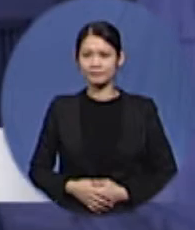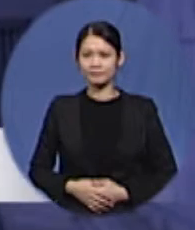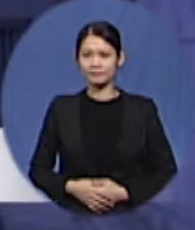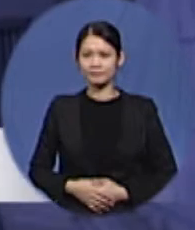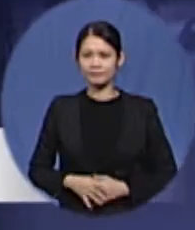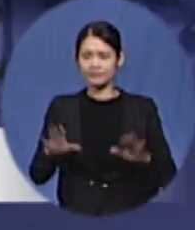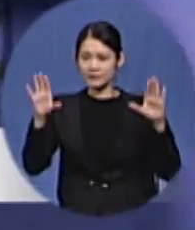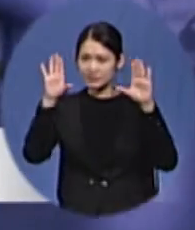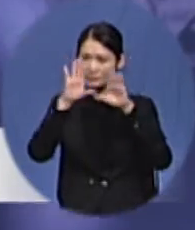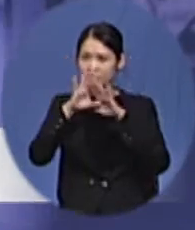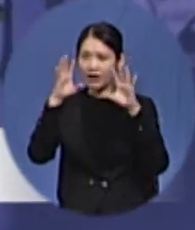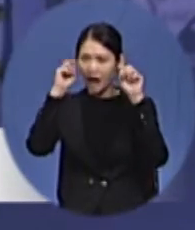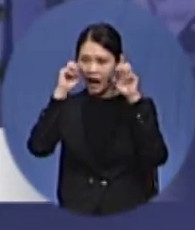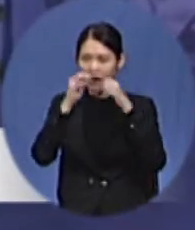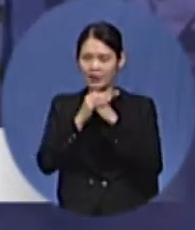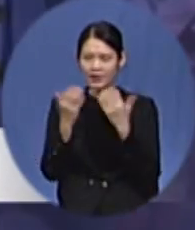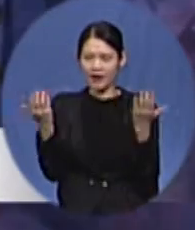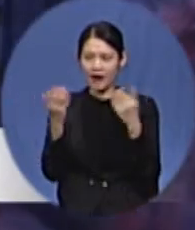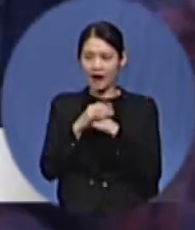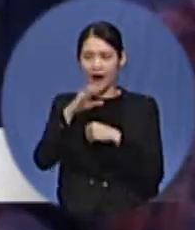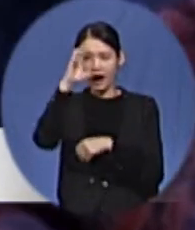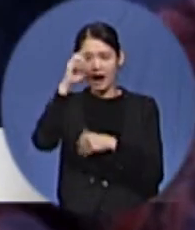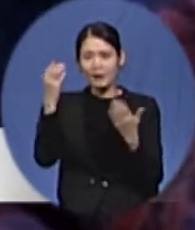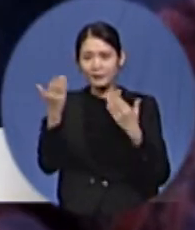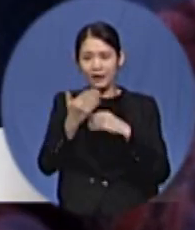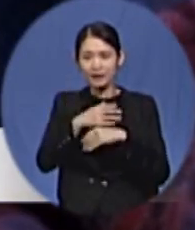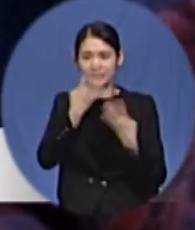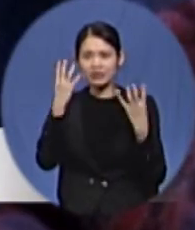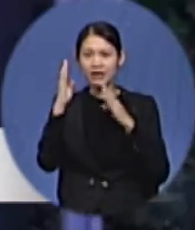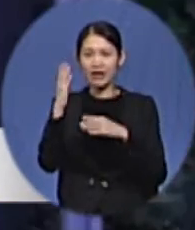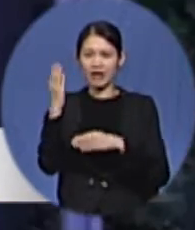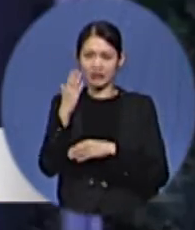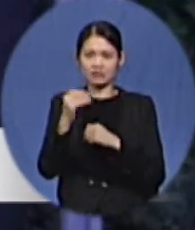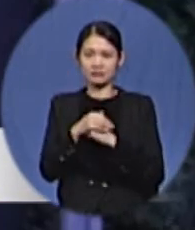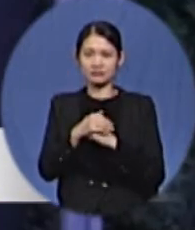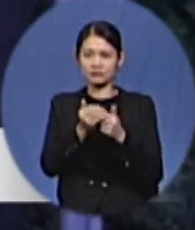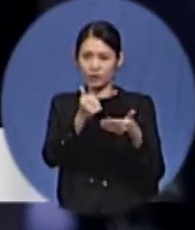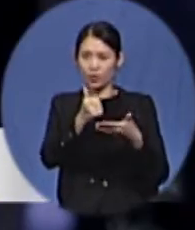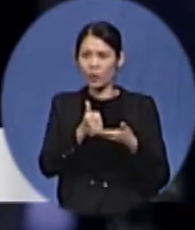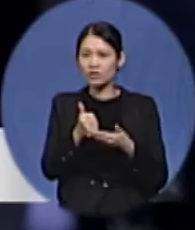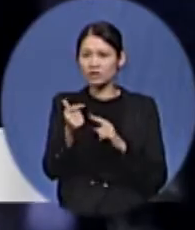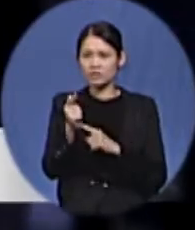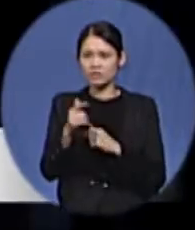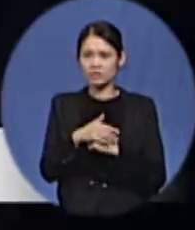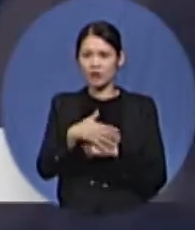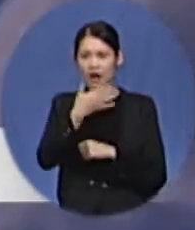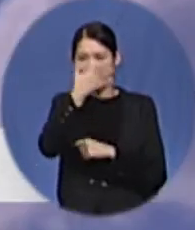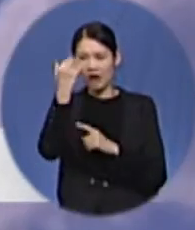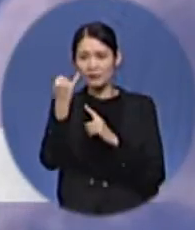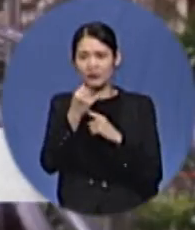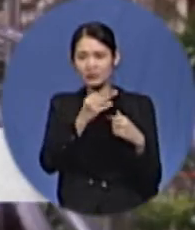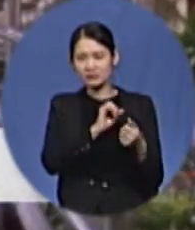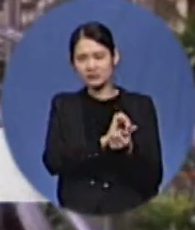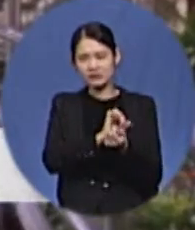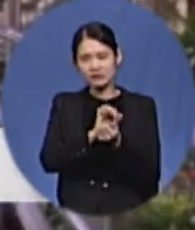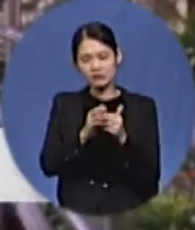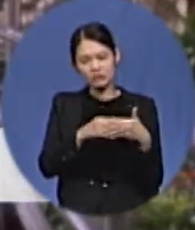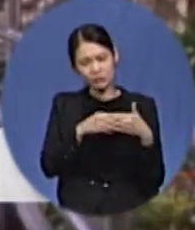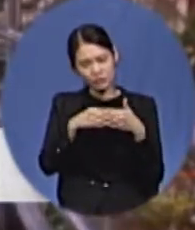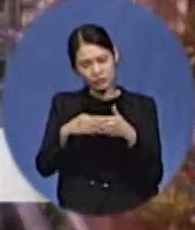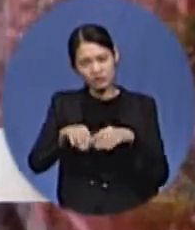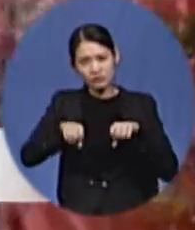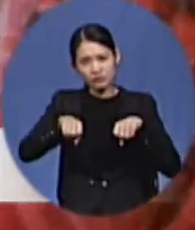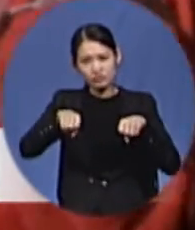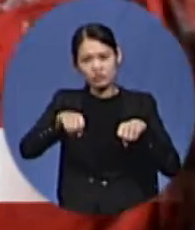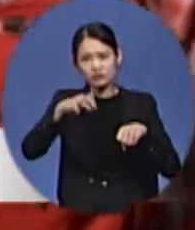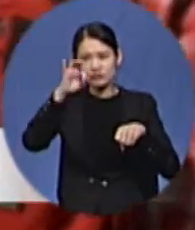심야 아르바이트를 하던 대학생 친혜호는 손님으로부터 할머니가 끌고 다니는 수상한 유모차에 대해